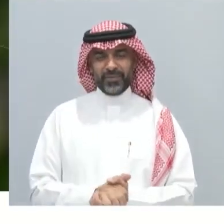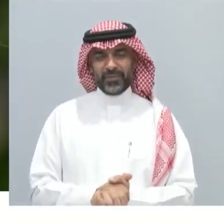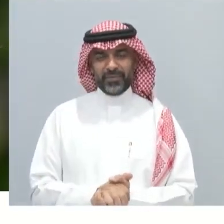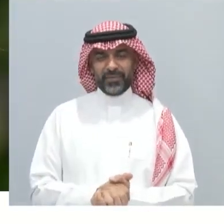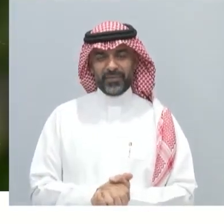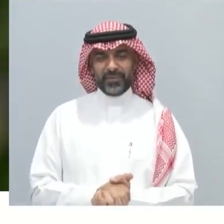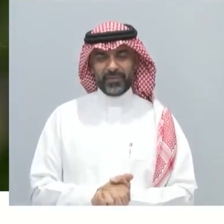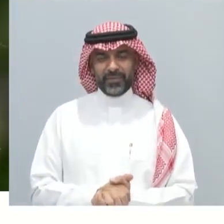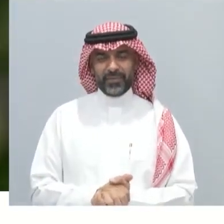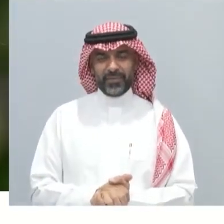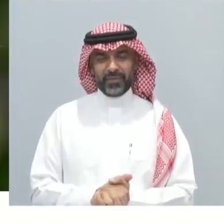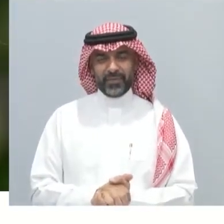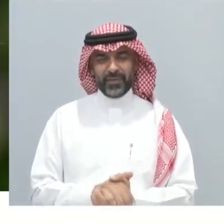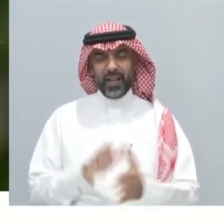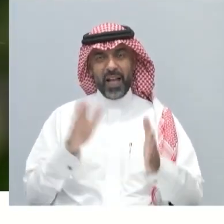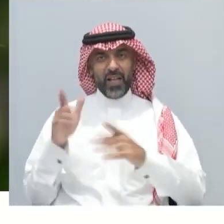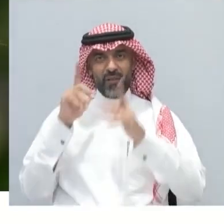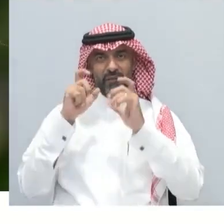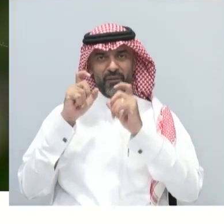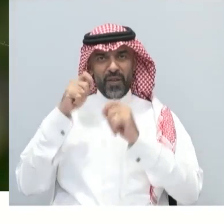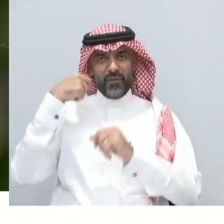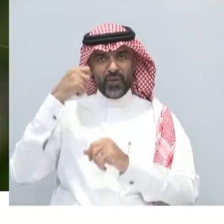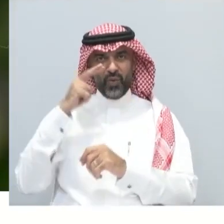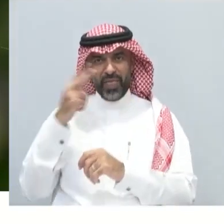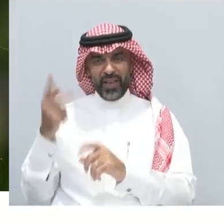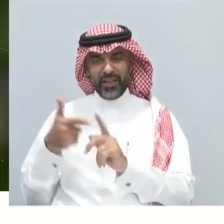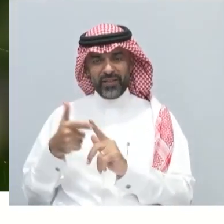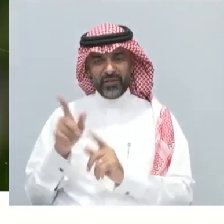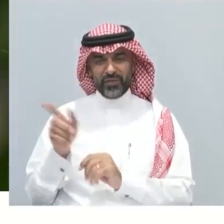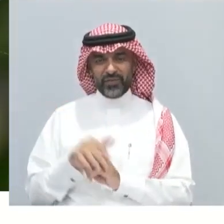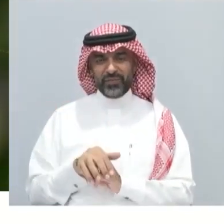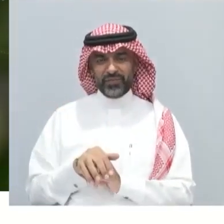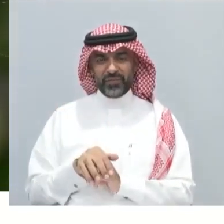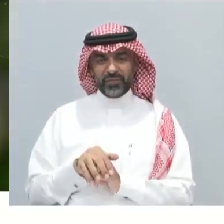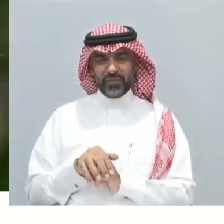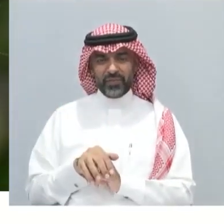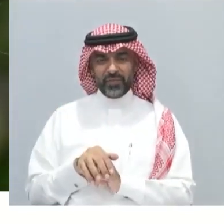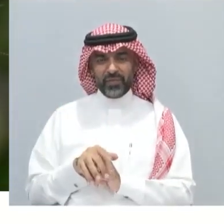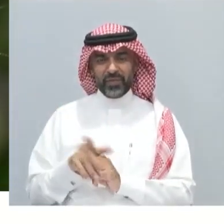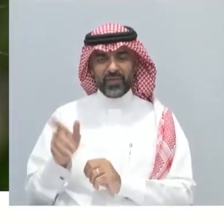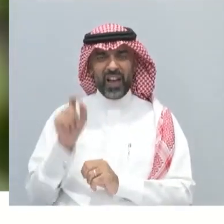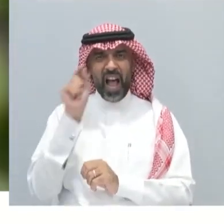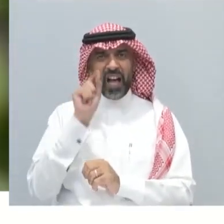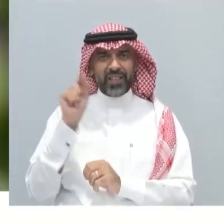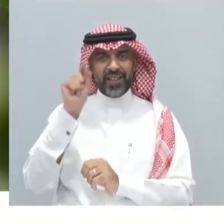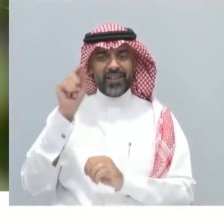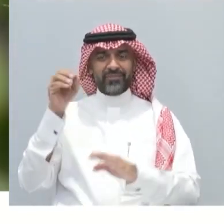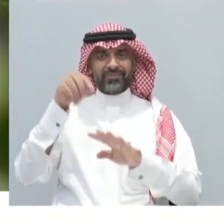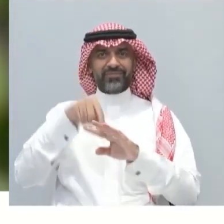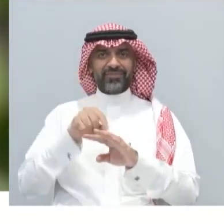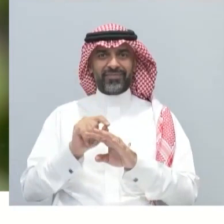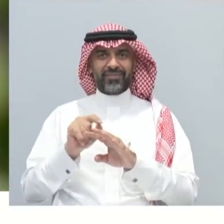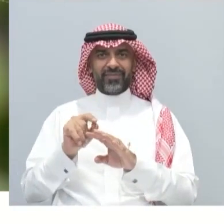الشبكه هنا في الفيديو الاخر نجد بان العنكبوت يصطاد حشره نلاحظ هنا في الفيديو